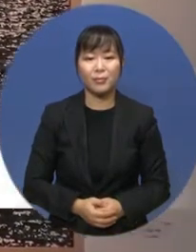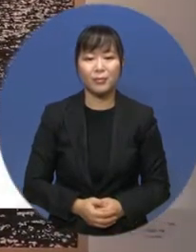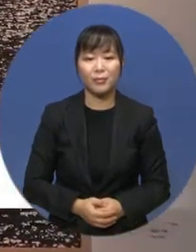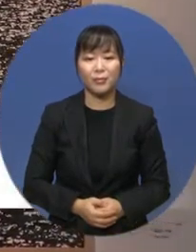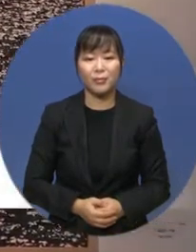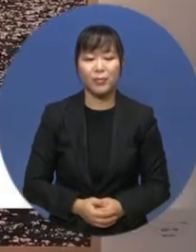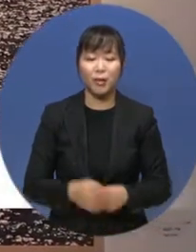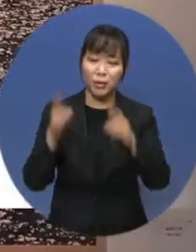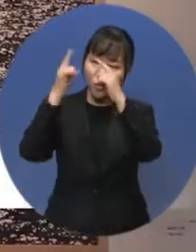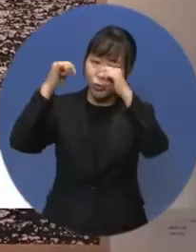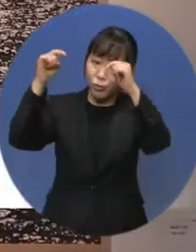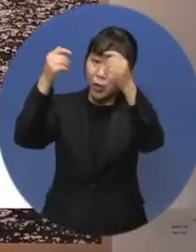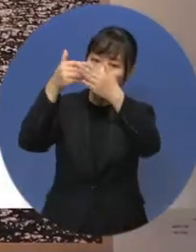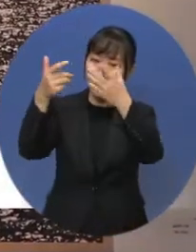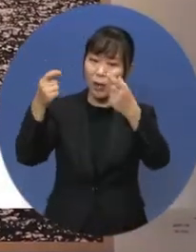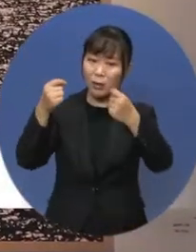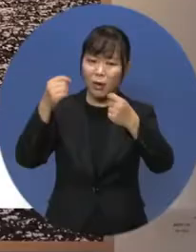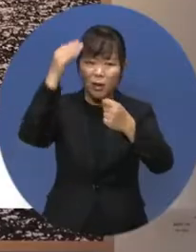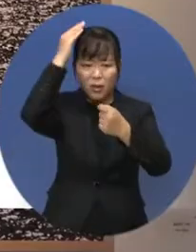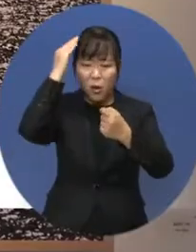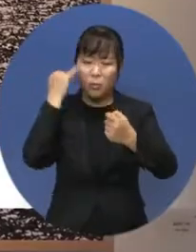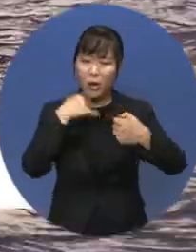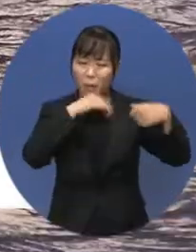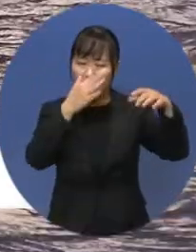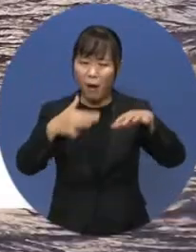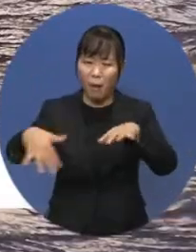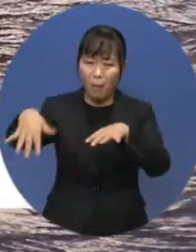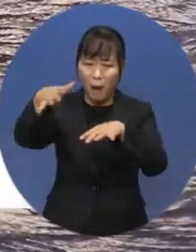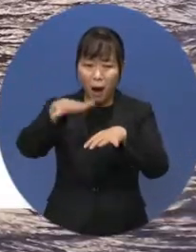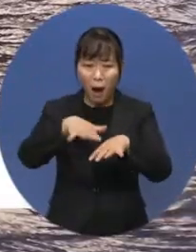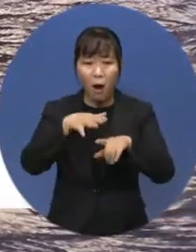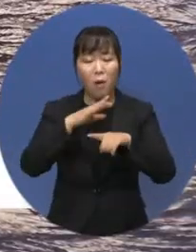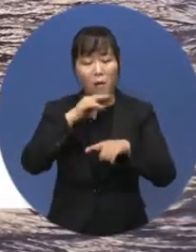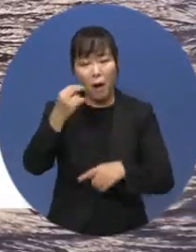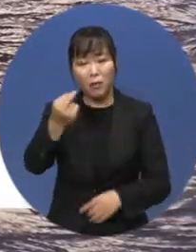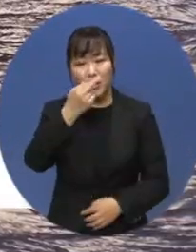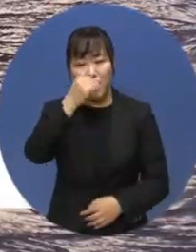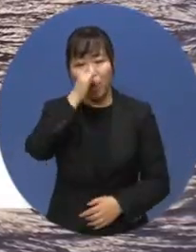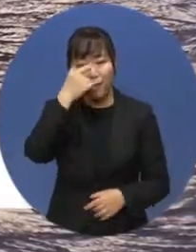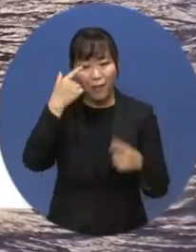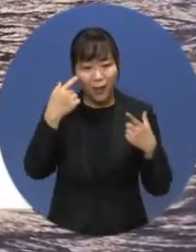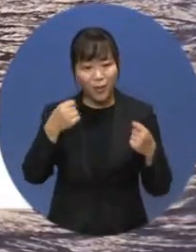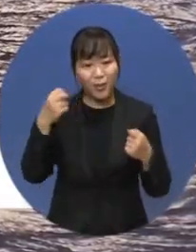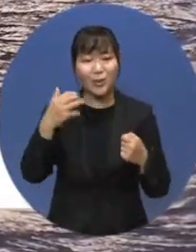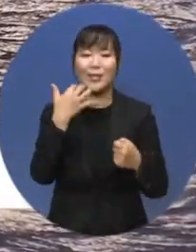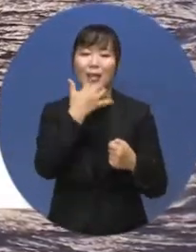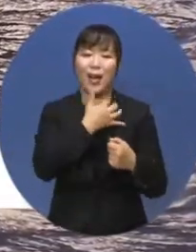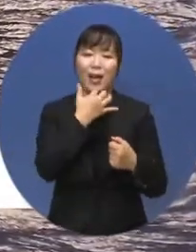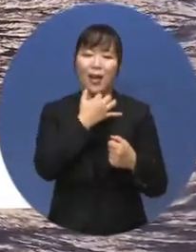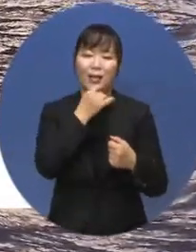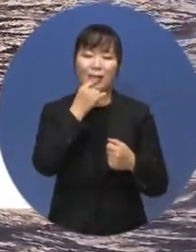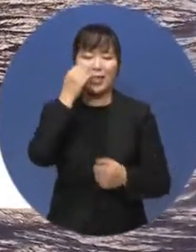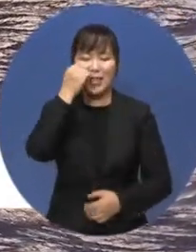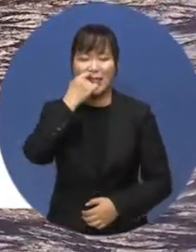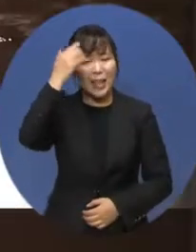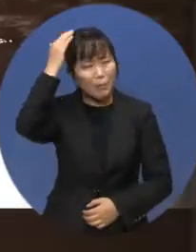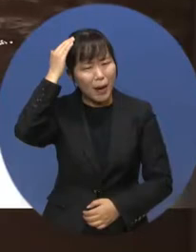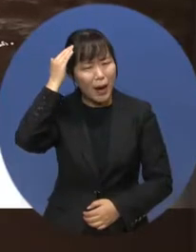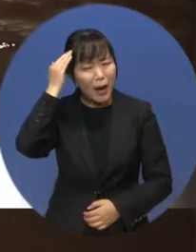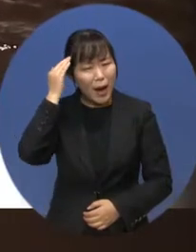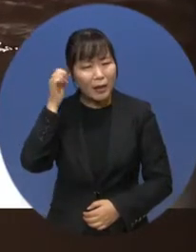추상화를 보듯 검푸른 파도는 거침없는 생명력이 느껴지고 여기에 색깔을 덜어낸 흑백의